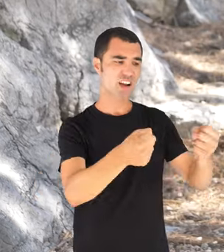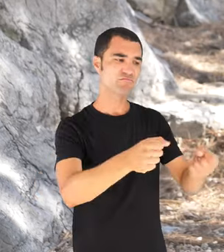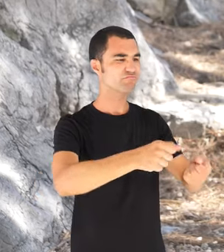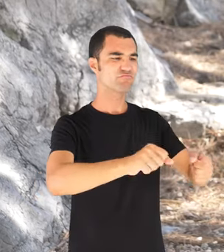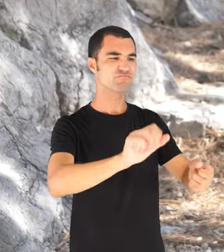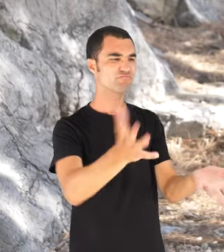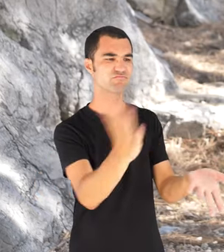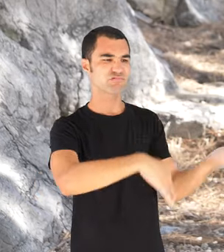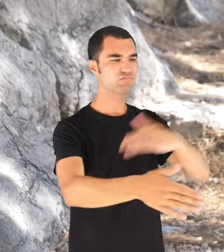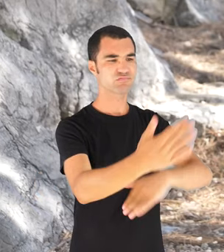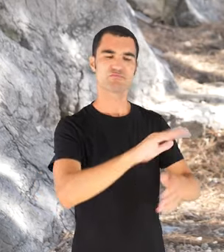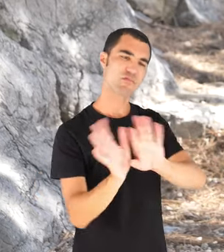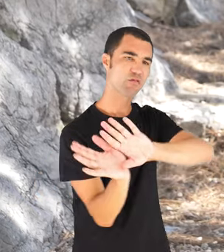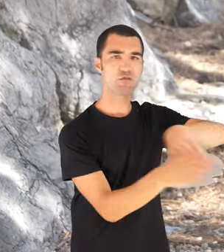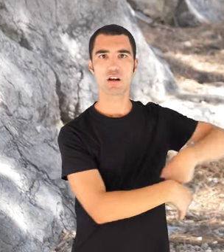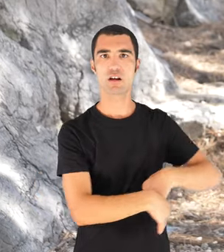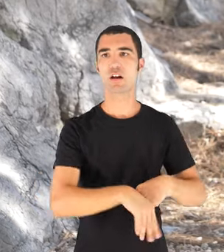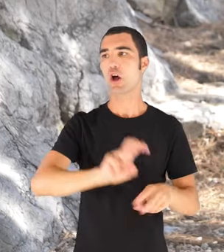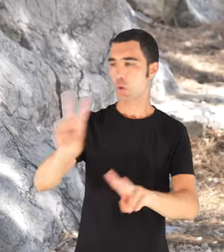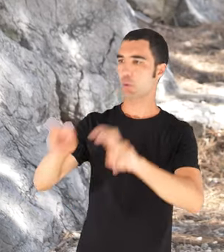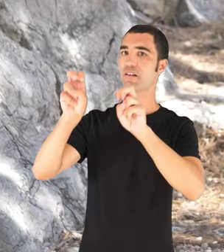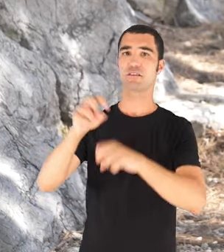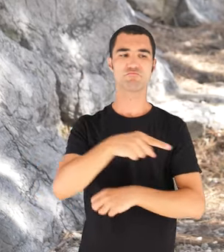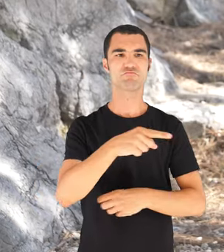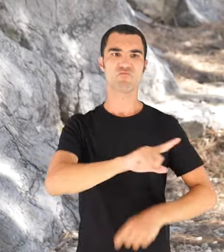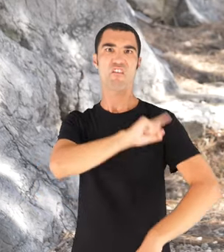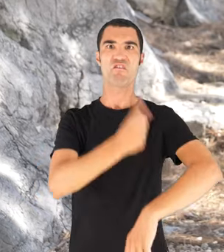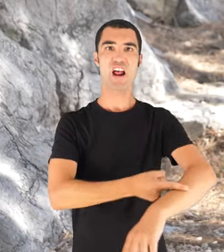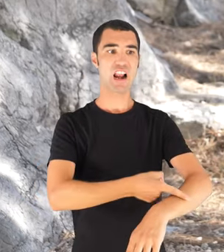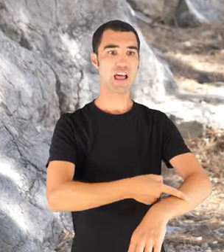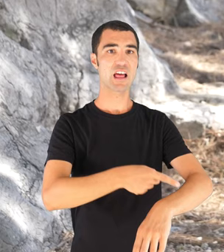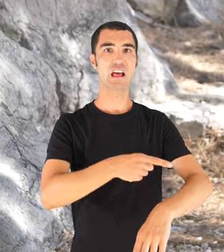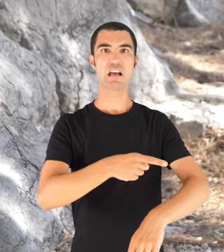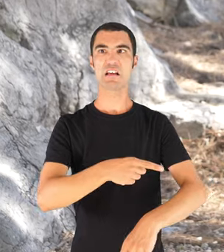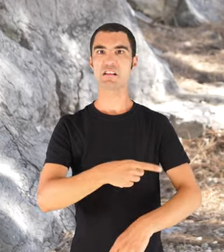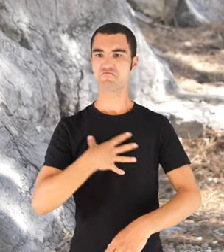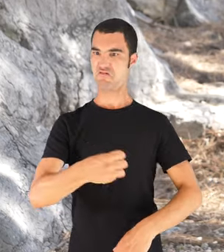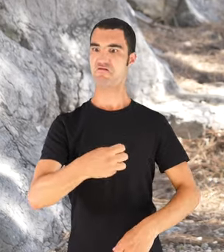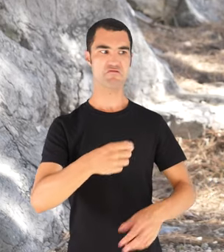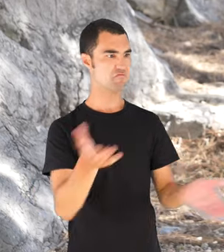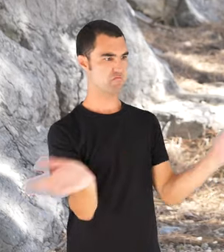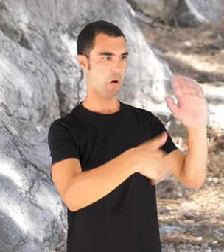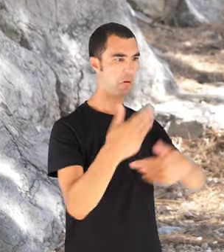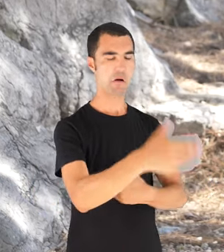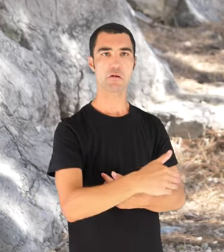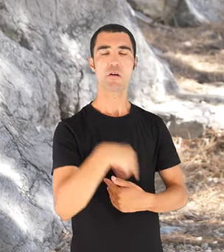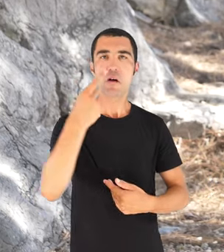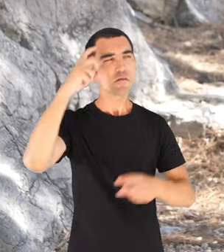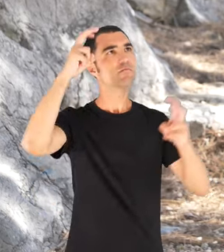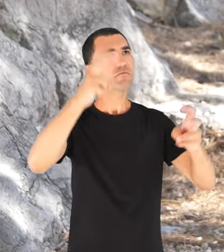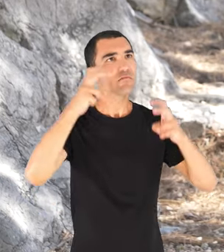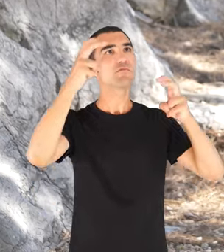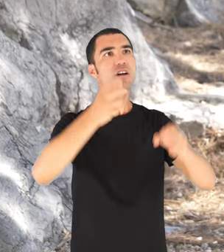seu i tots dos molt valents, però segurament han plorat quan l'han xapat. I és normal. Tantes